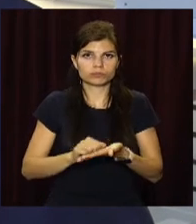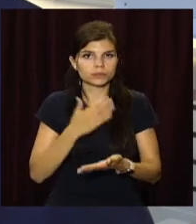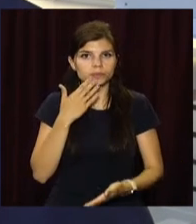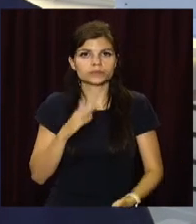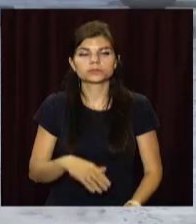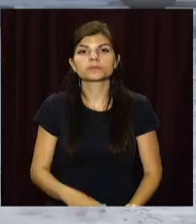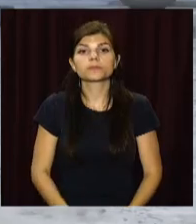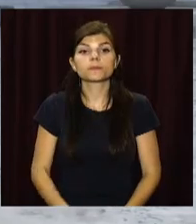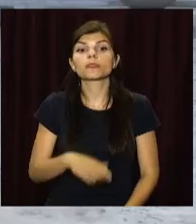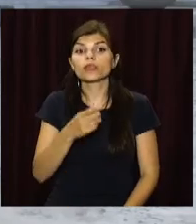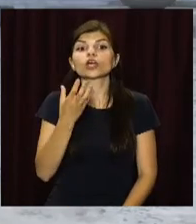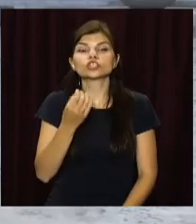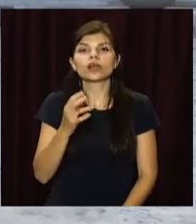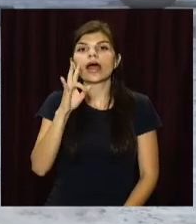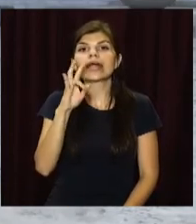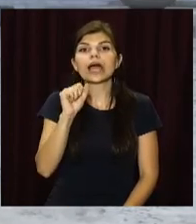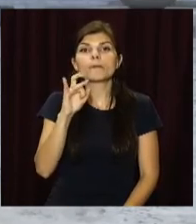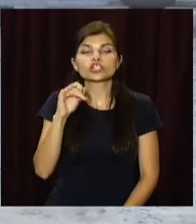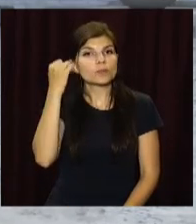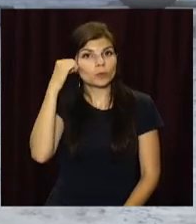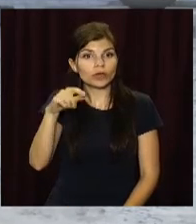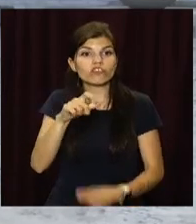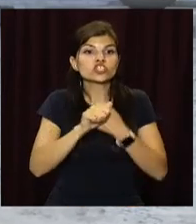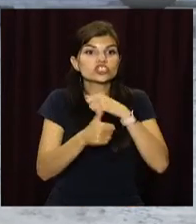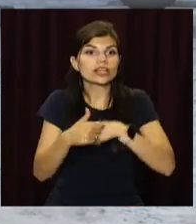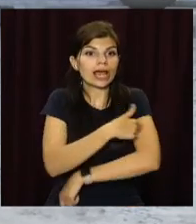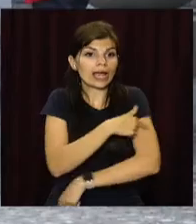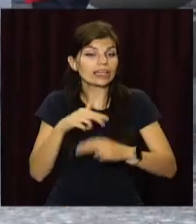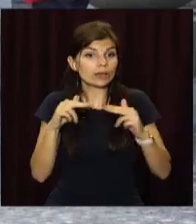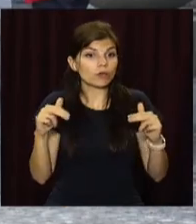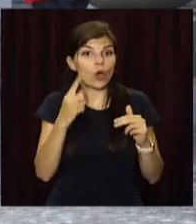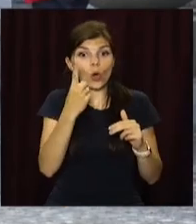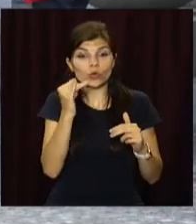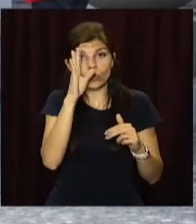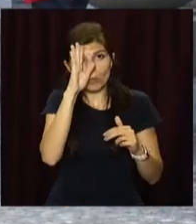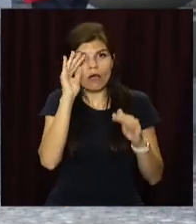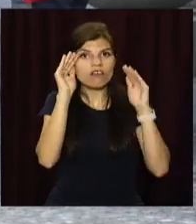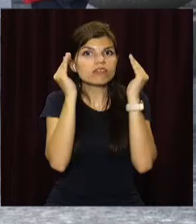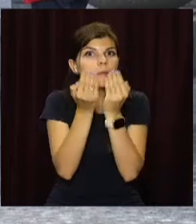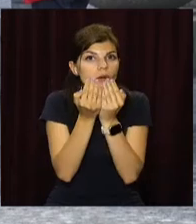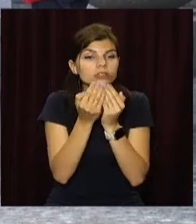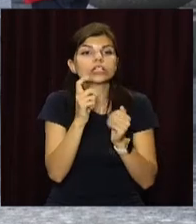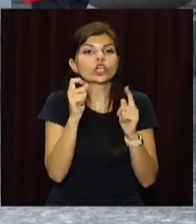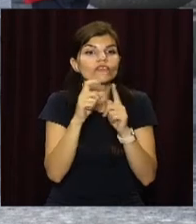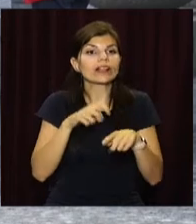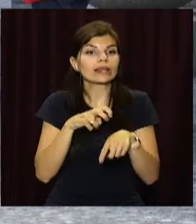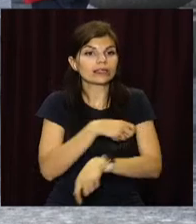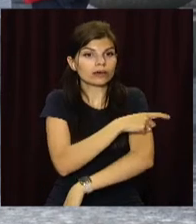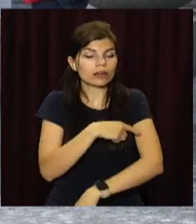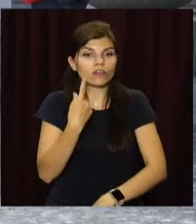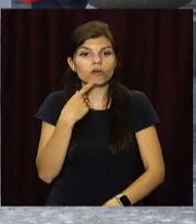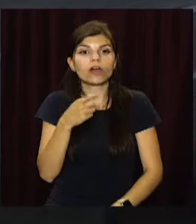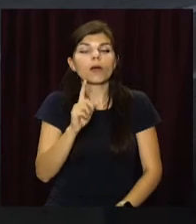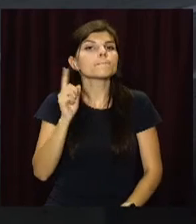Інших постраждалих в ДТП на набережній Перемоги в 16-й лікарні Дніпра. Один з хлопців в реанімації. За словами лікарів, спершу